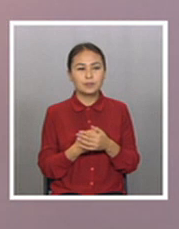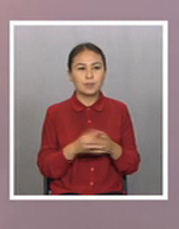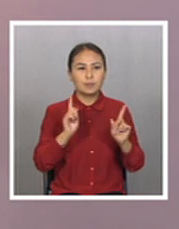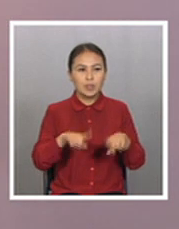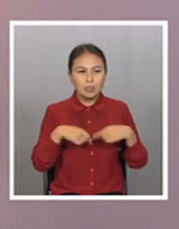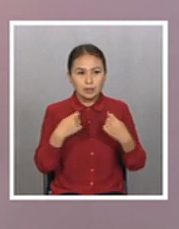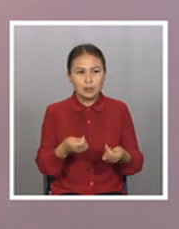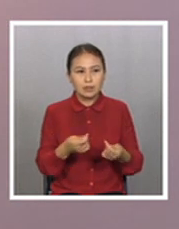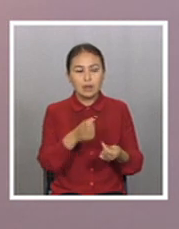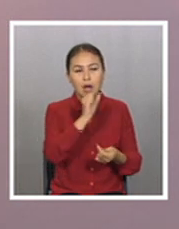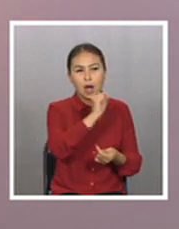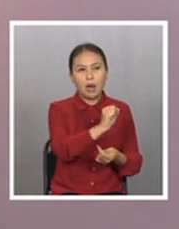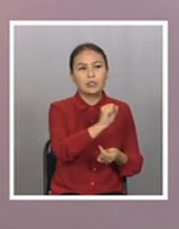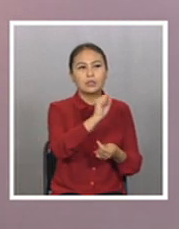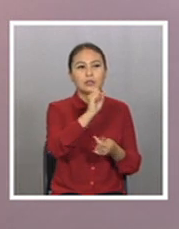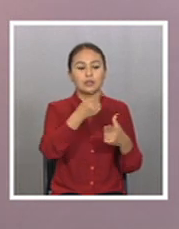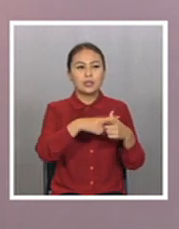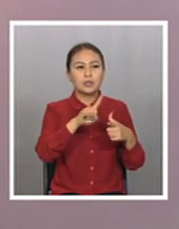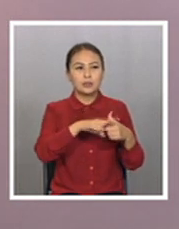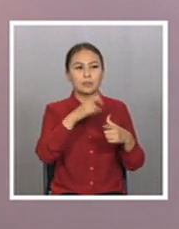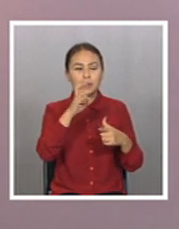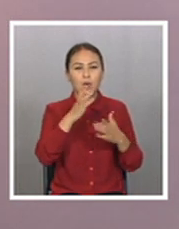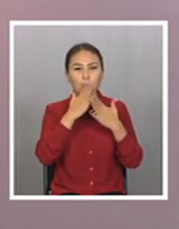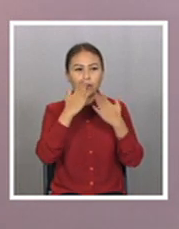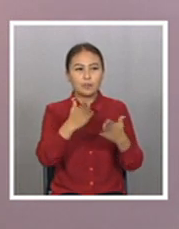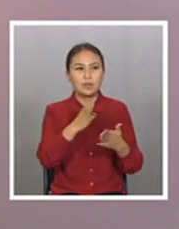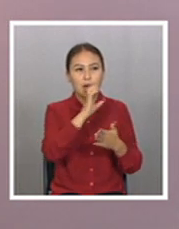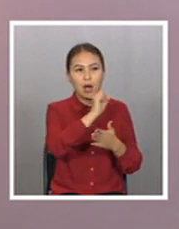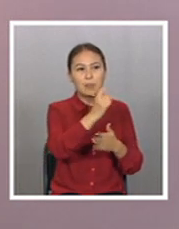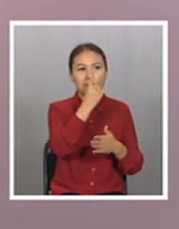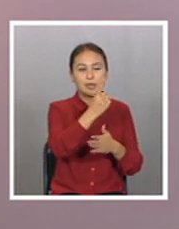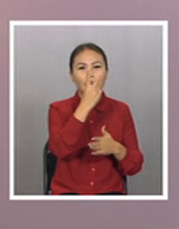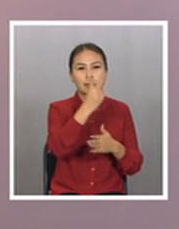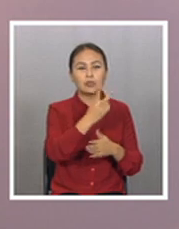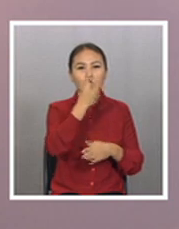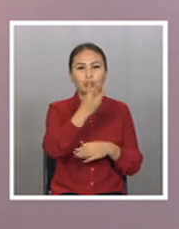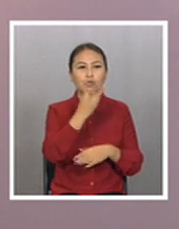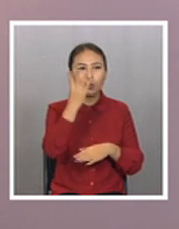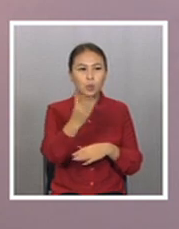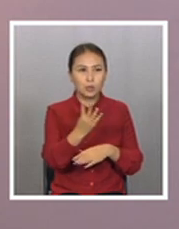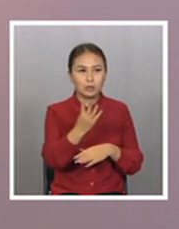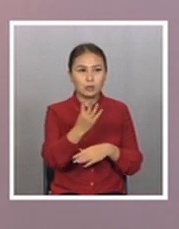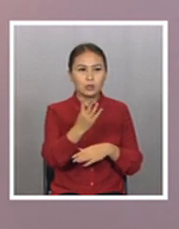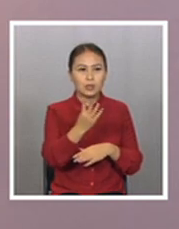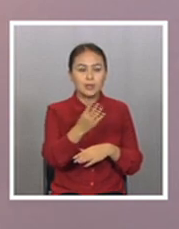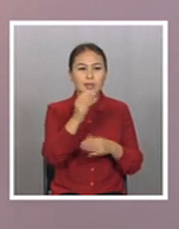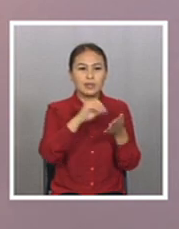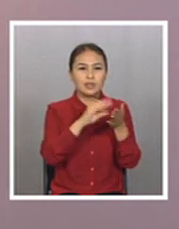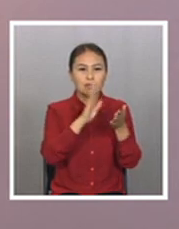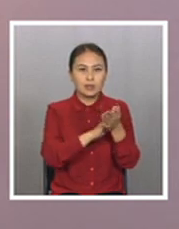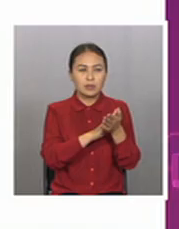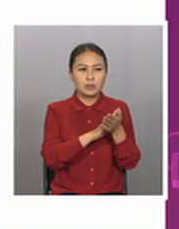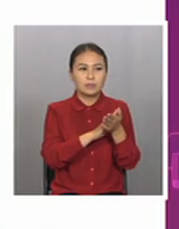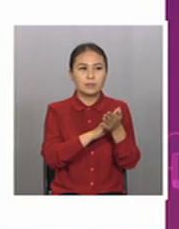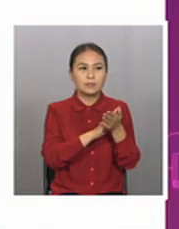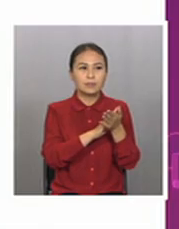Берілген А жиынның элементтерін оқимыз. А жиыны 1, 2, 3, 4 цифрларынан